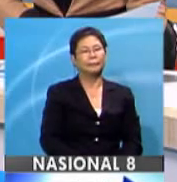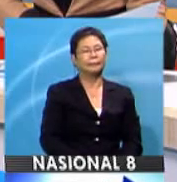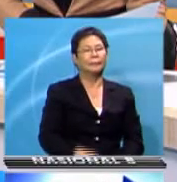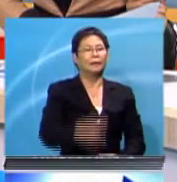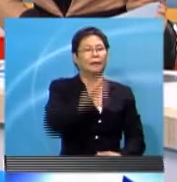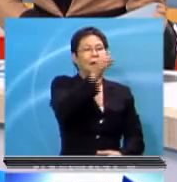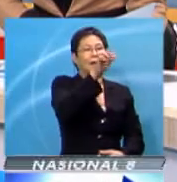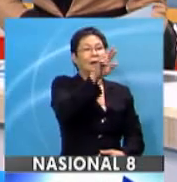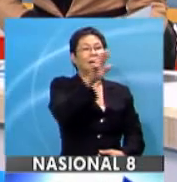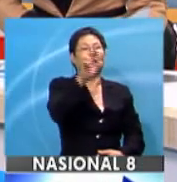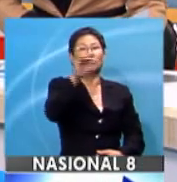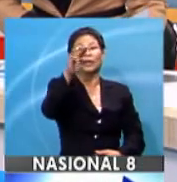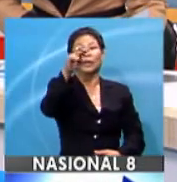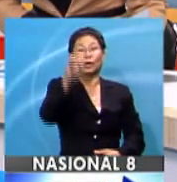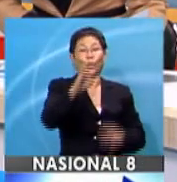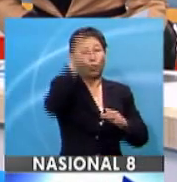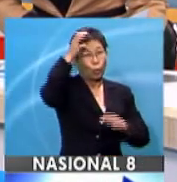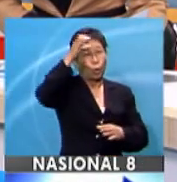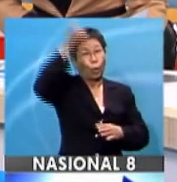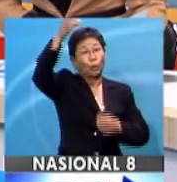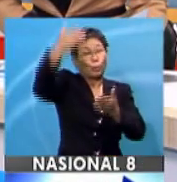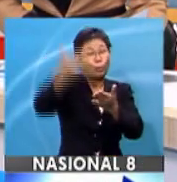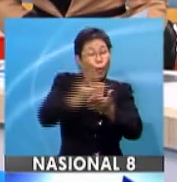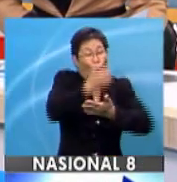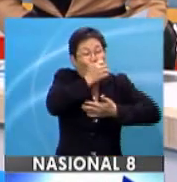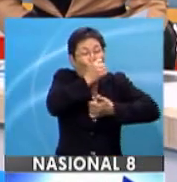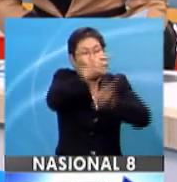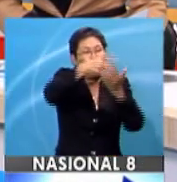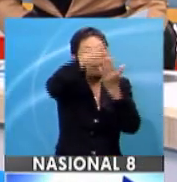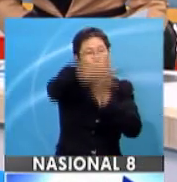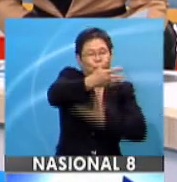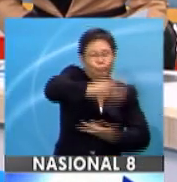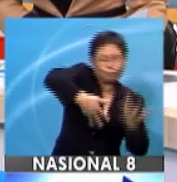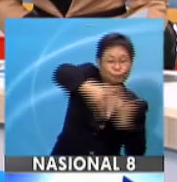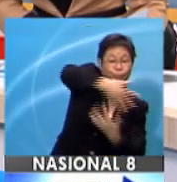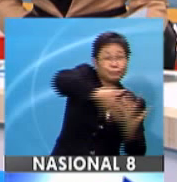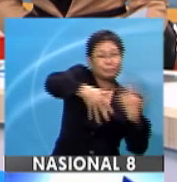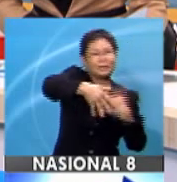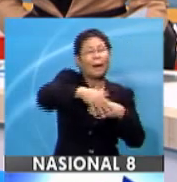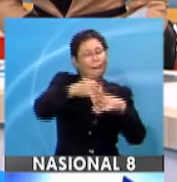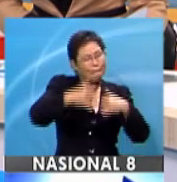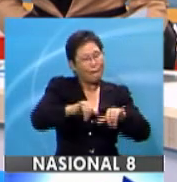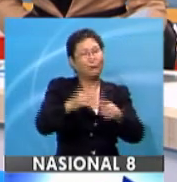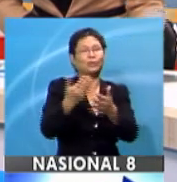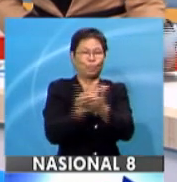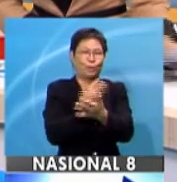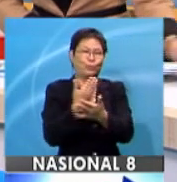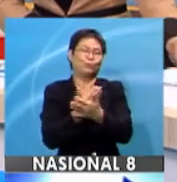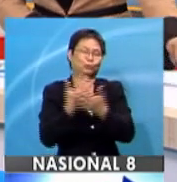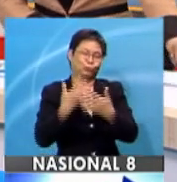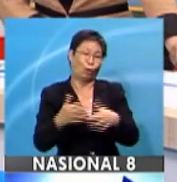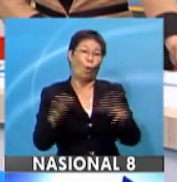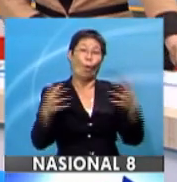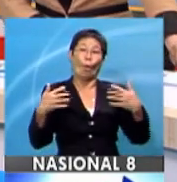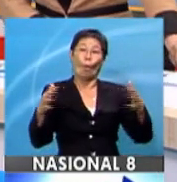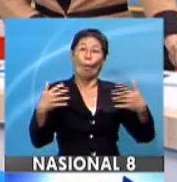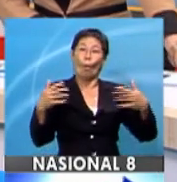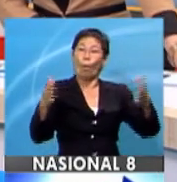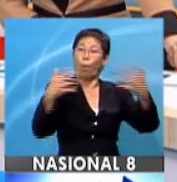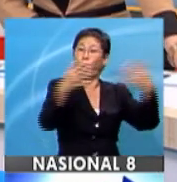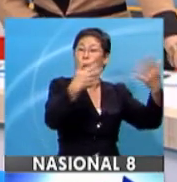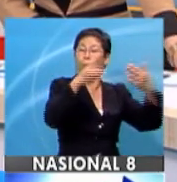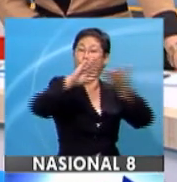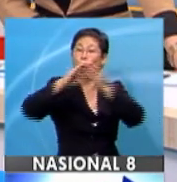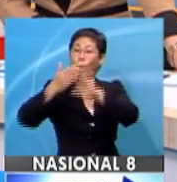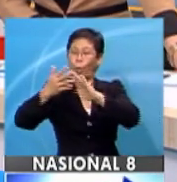Arduino merupakan satu konsep baharu bagi penggemar projek interaktif. Walaupun masih baharu, namun telah mendapat sambutan hangat dalam